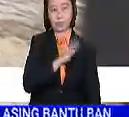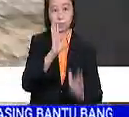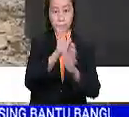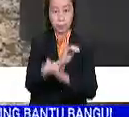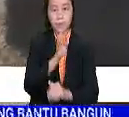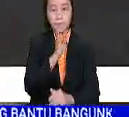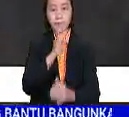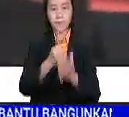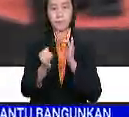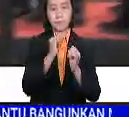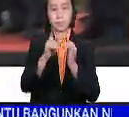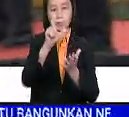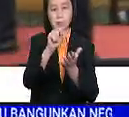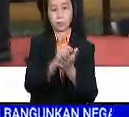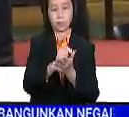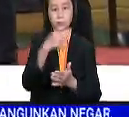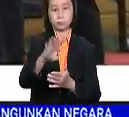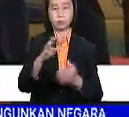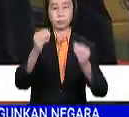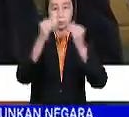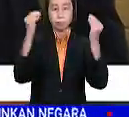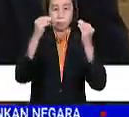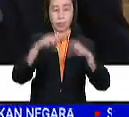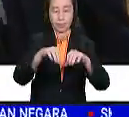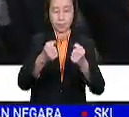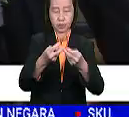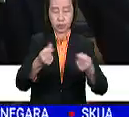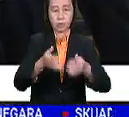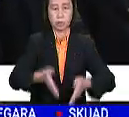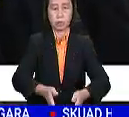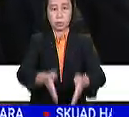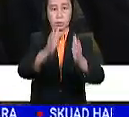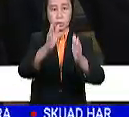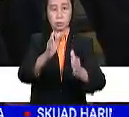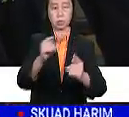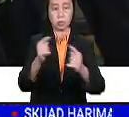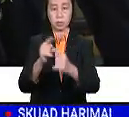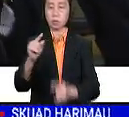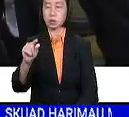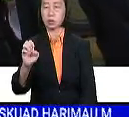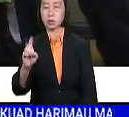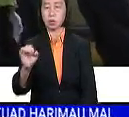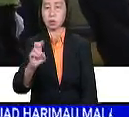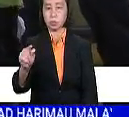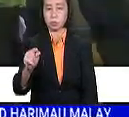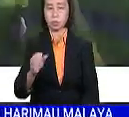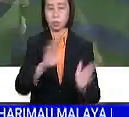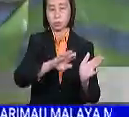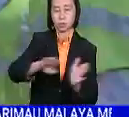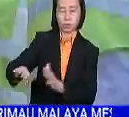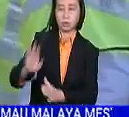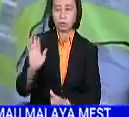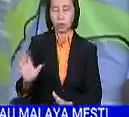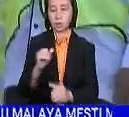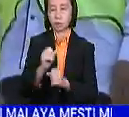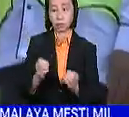demikian dalam sidang media selepas Majlis pecah tanah jalanan Lubuk tegas ke gedung selain gedung beliau turut